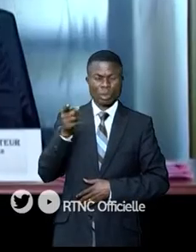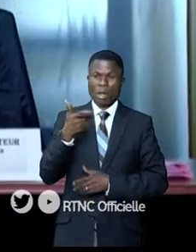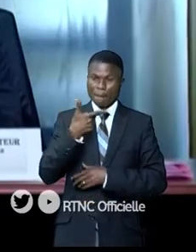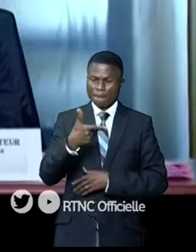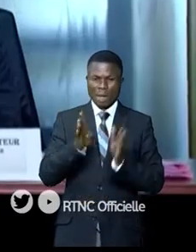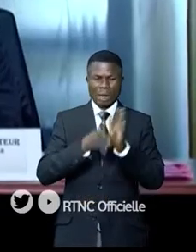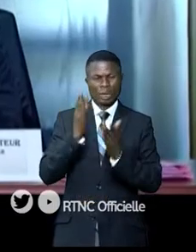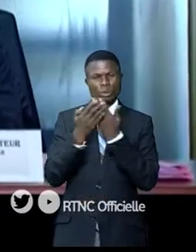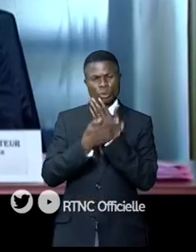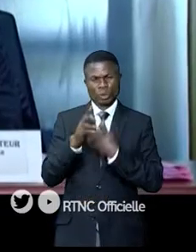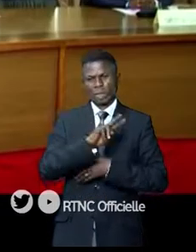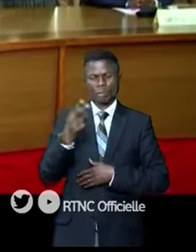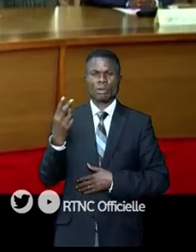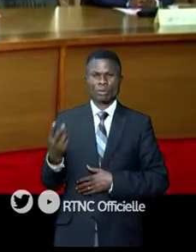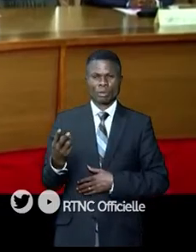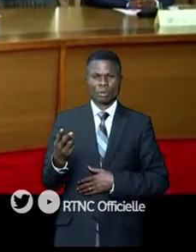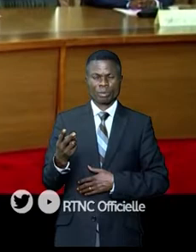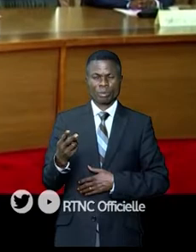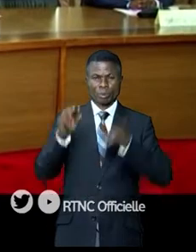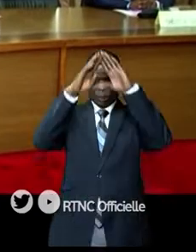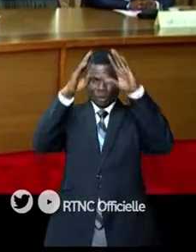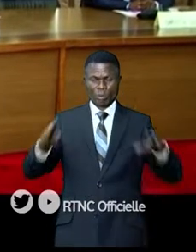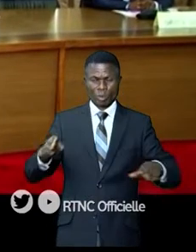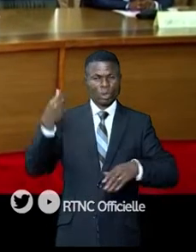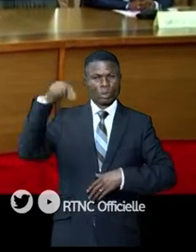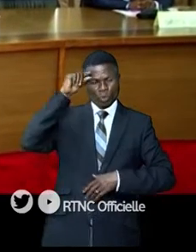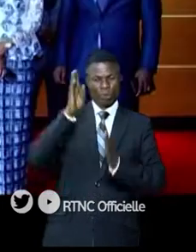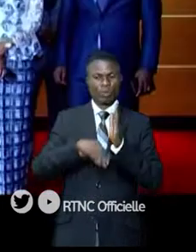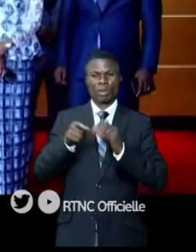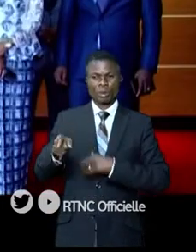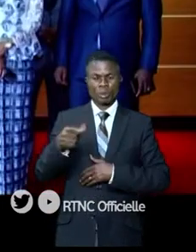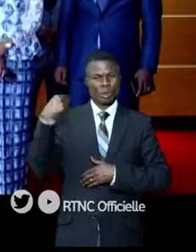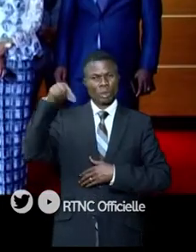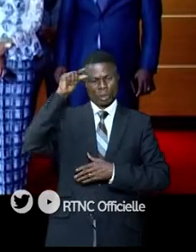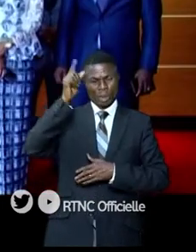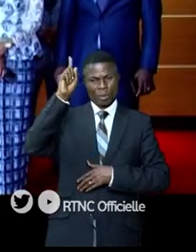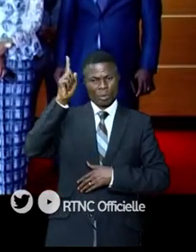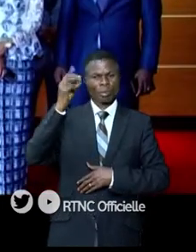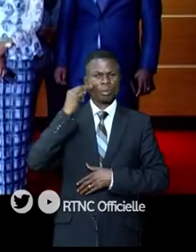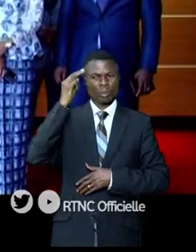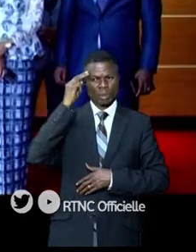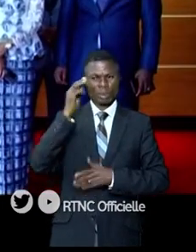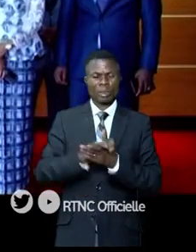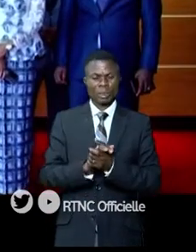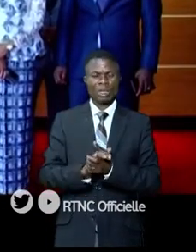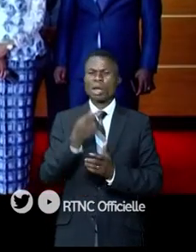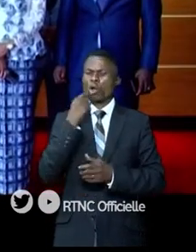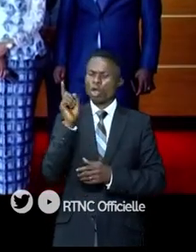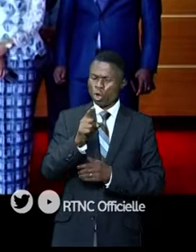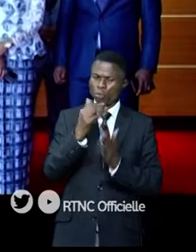mardi 14 juillet 2020 à l'immeuble du gouvernement. Le Premier ministre a donné des